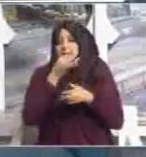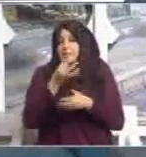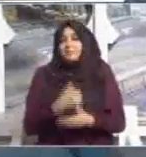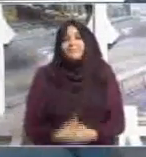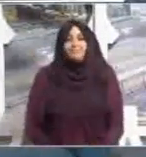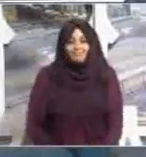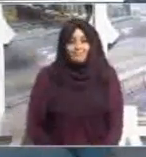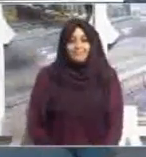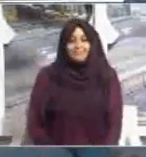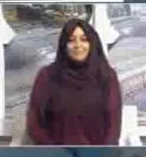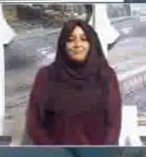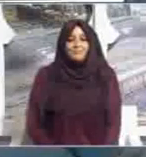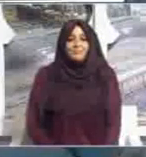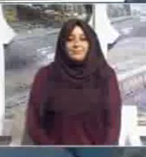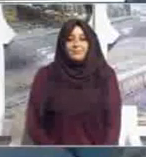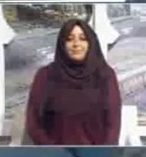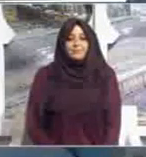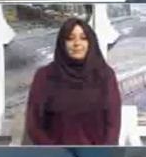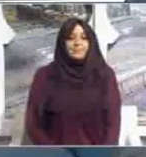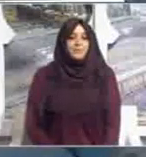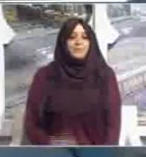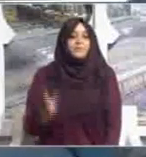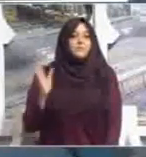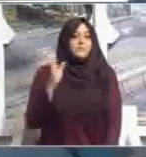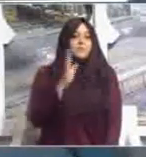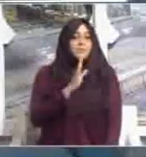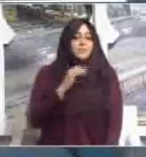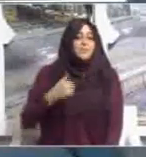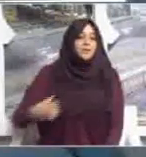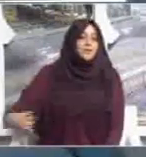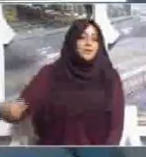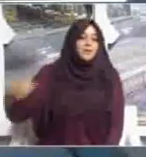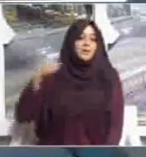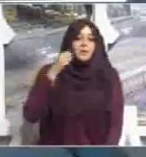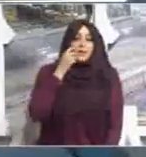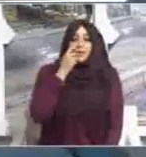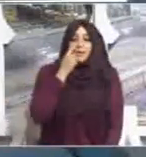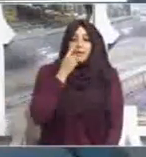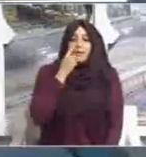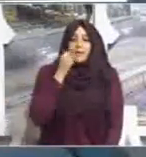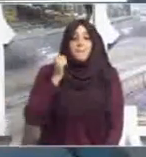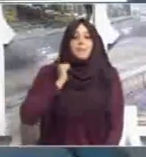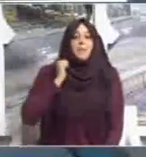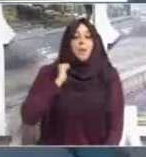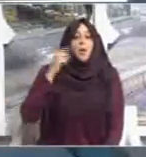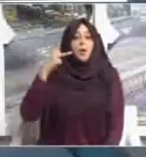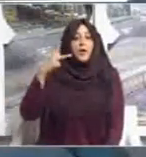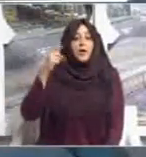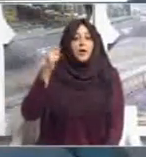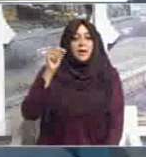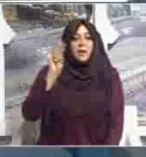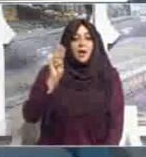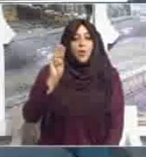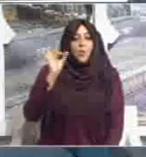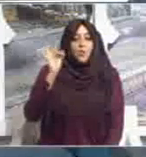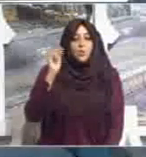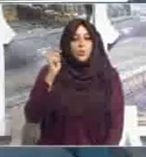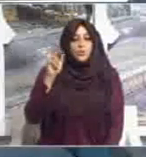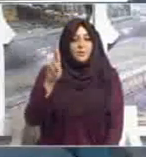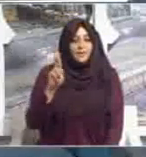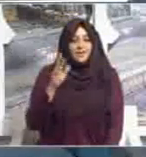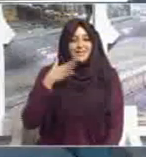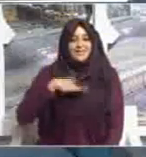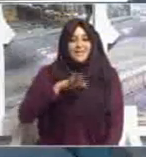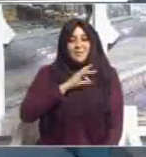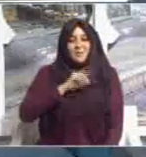صح يسلمك. صح. زيد شكون اللي معنا؟ ام كوثر. السلام عليكم. وعليكم السلام